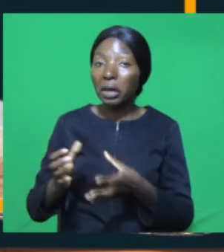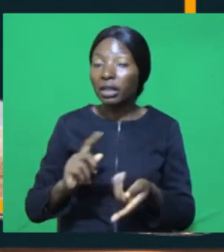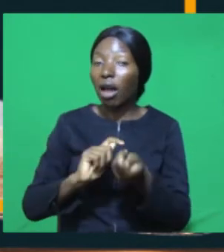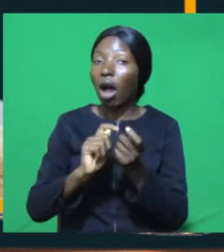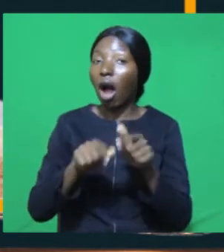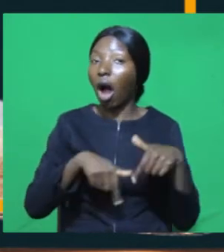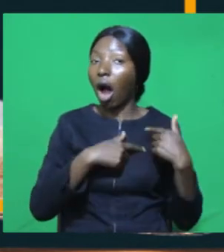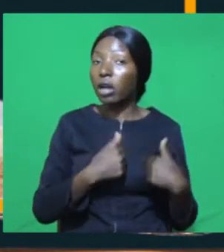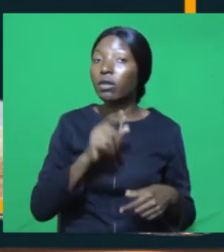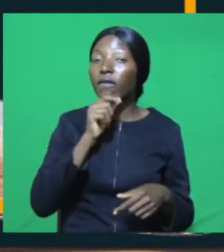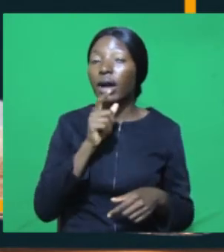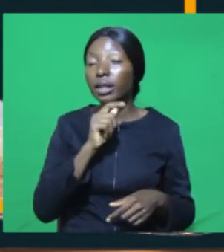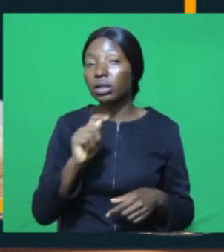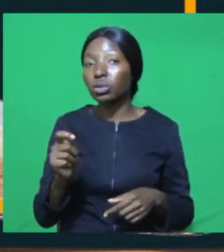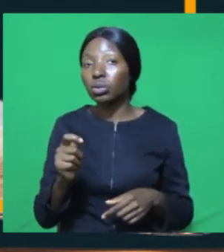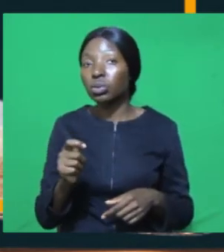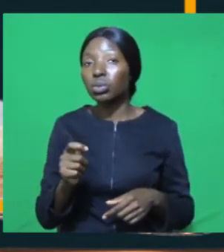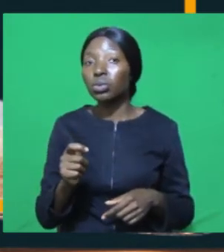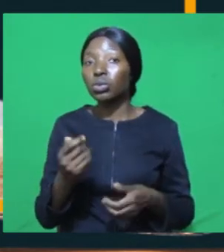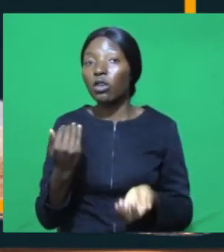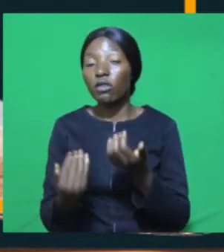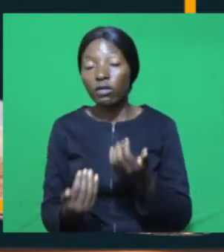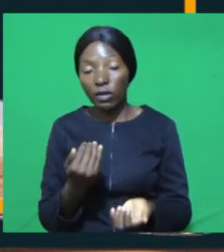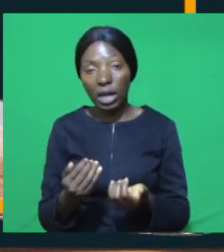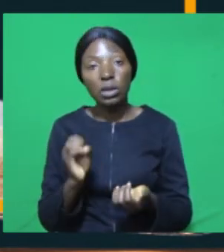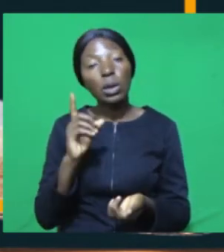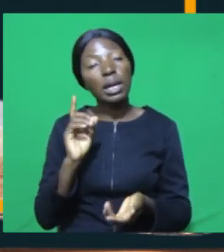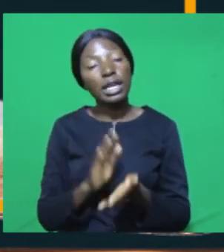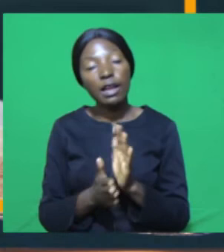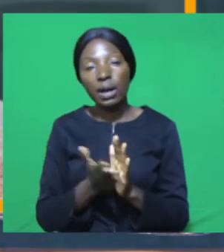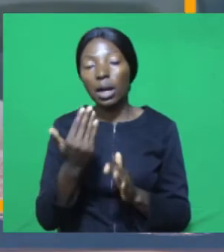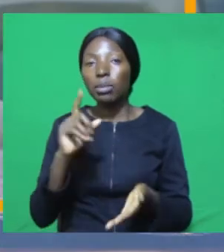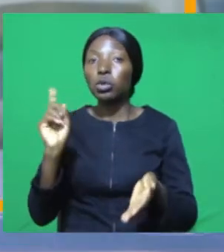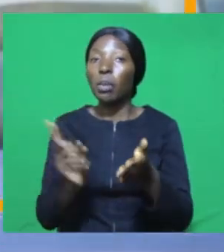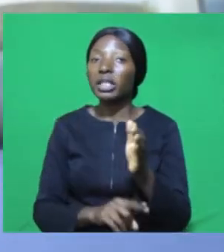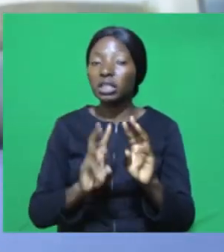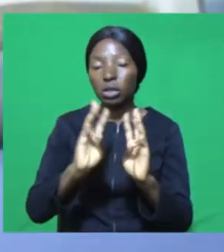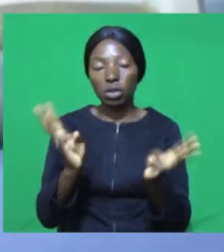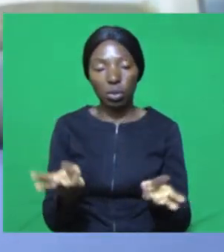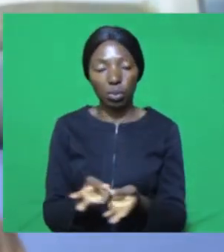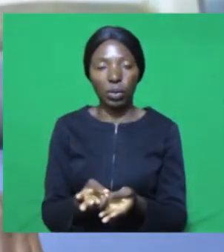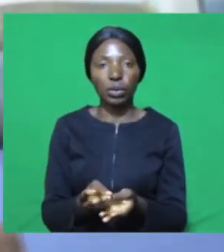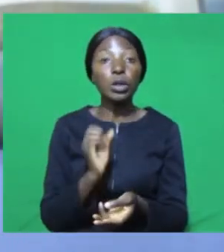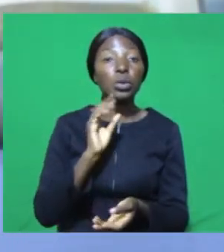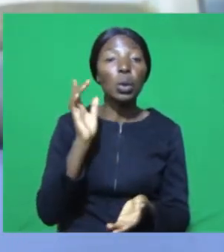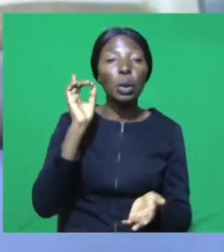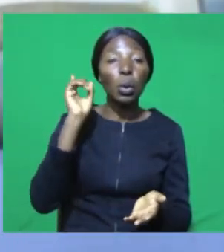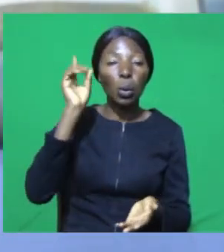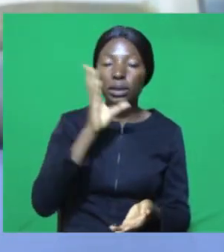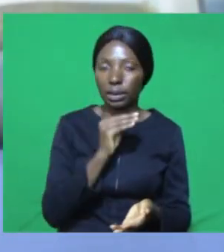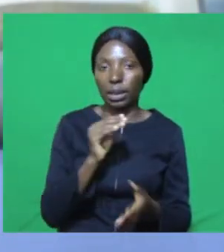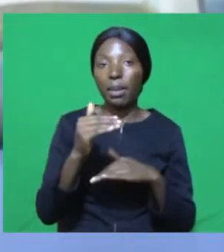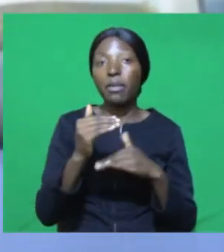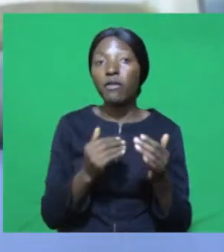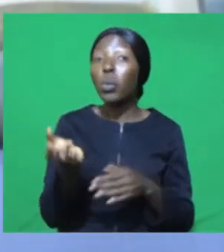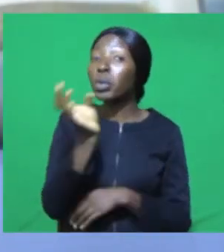kuvana nemoyo yevana kumadzibaba avo kuti ndirege kuuya ndirove nyika nekutuka. Saka Mwari anoti iye kuguma